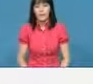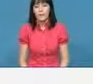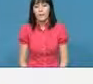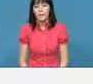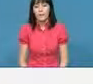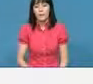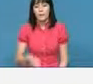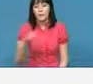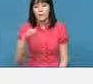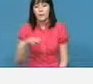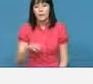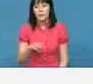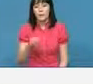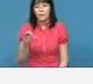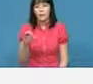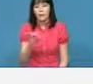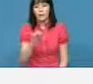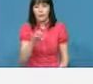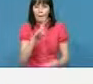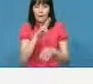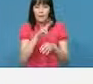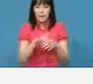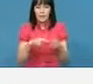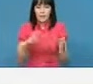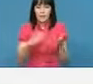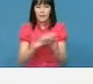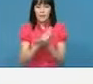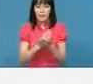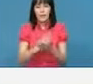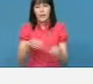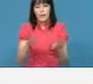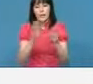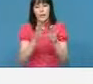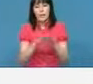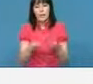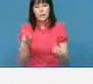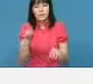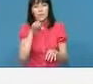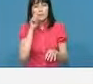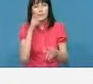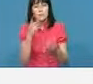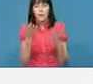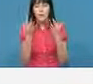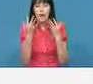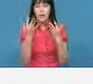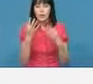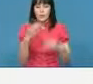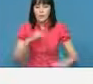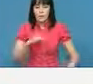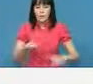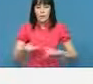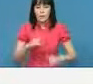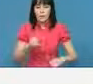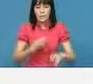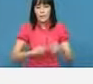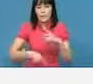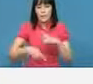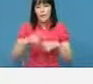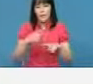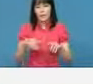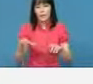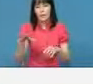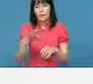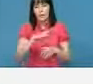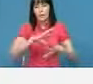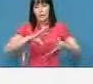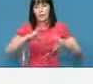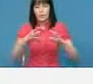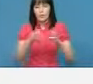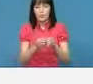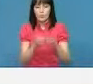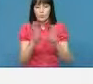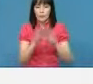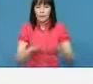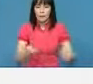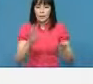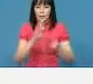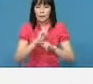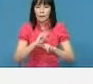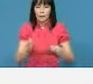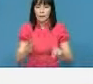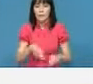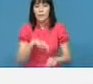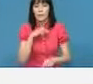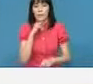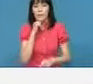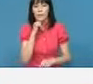Темірхан ювеналды полиция қызметкері жасөспірімдер арасындағы талай қылмыстың алдын алды. Баршаға ортақ бала тәрбиесіне баса